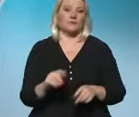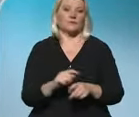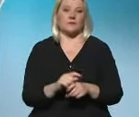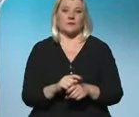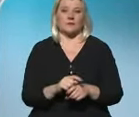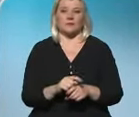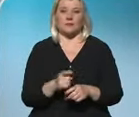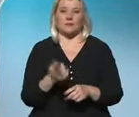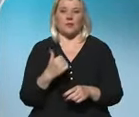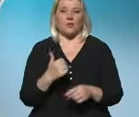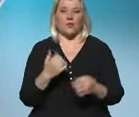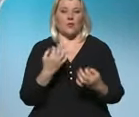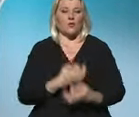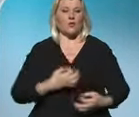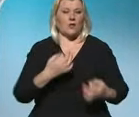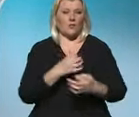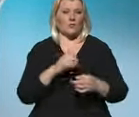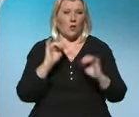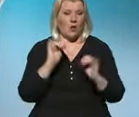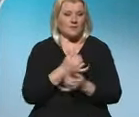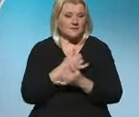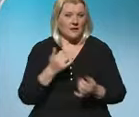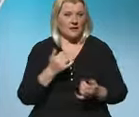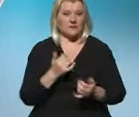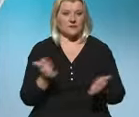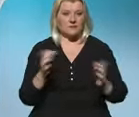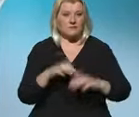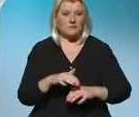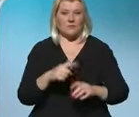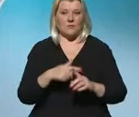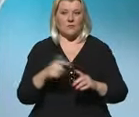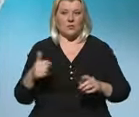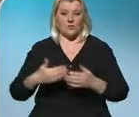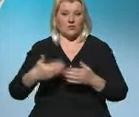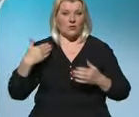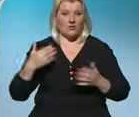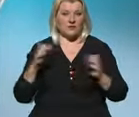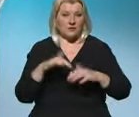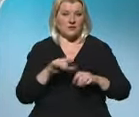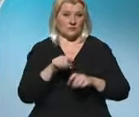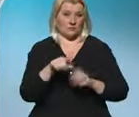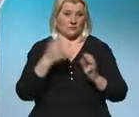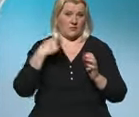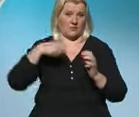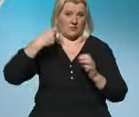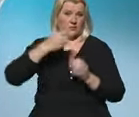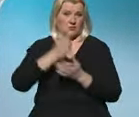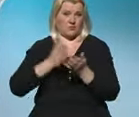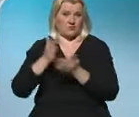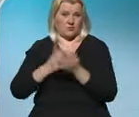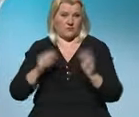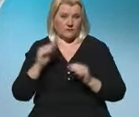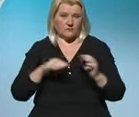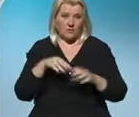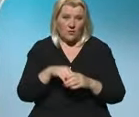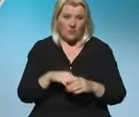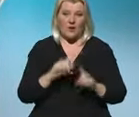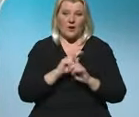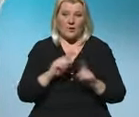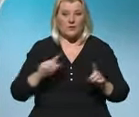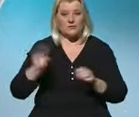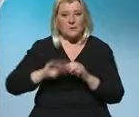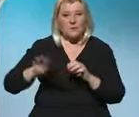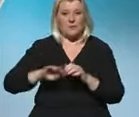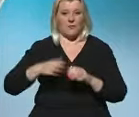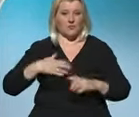mého výročního koncertu, že jsme se sešli vlastně asi před půl rokem kvůli tomu, tak to vlastně byl on a spoustu zákulisních záběrů,